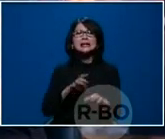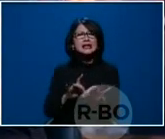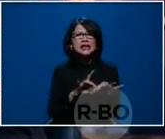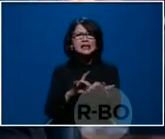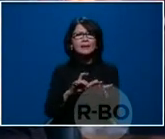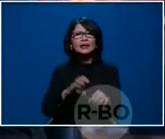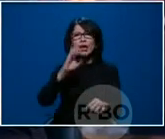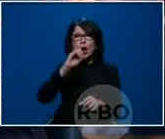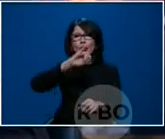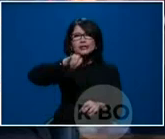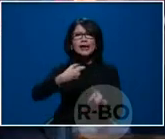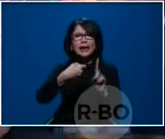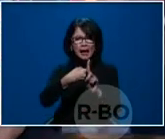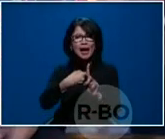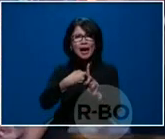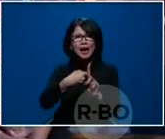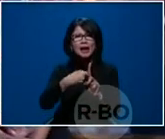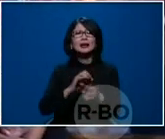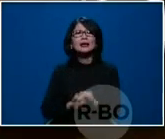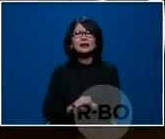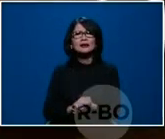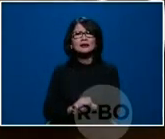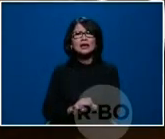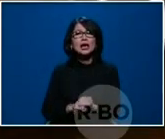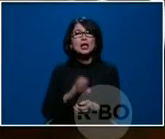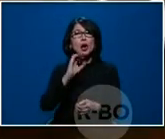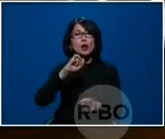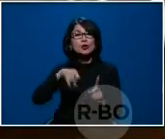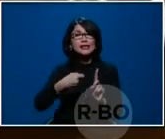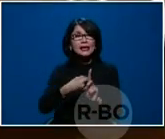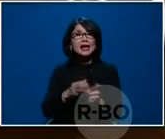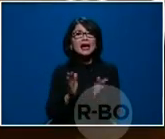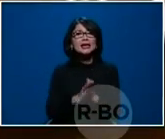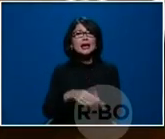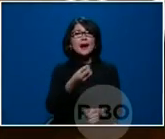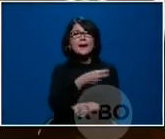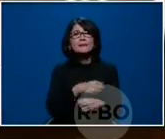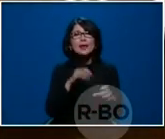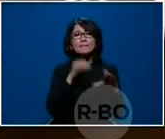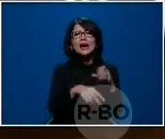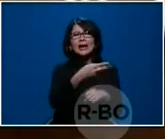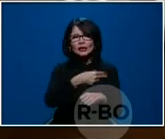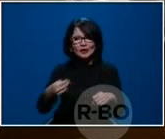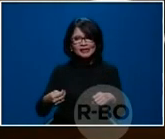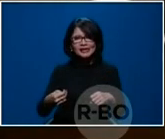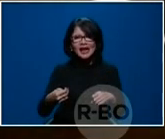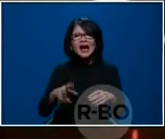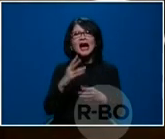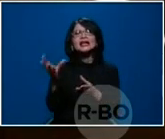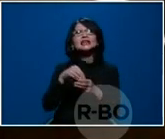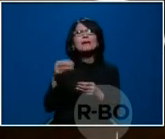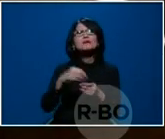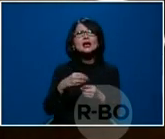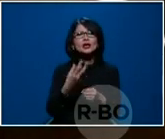kami ingin seluruh Jakarta ini cas Society makanya OJK dengan Bi mengeluarkan rekening bank nama itu tabunganku